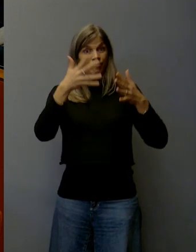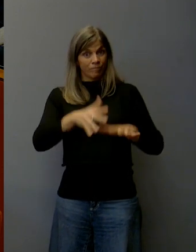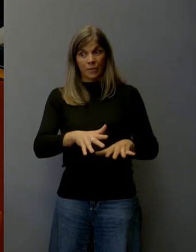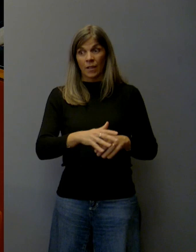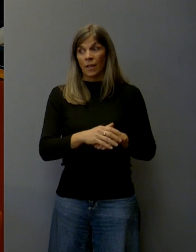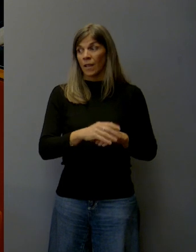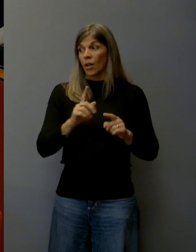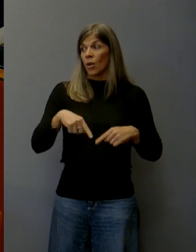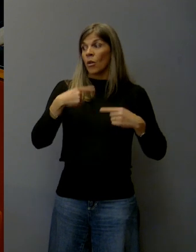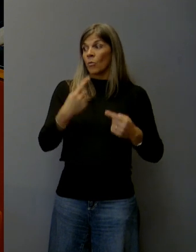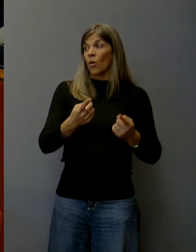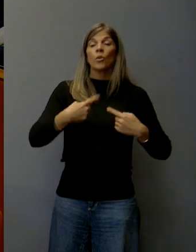facciamo una capigruppo